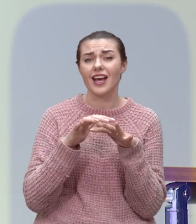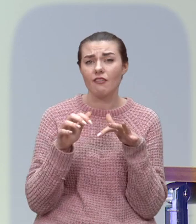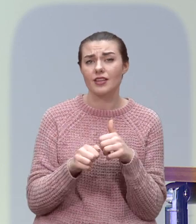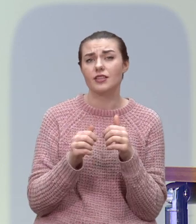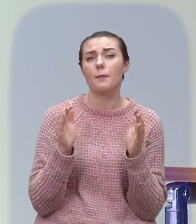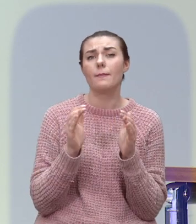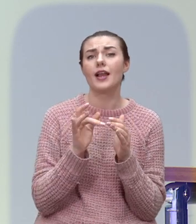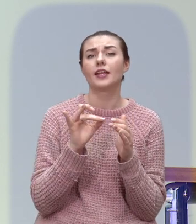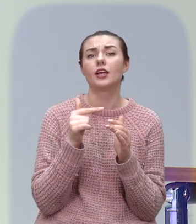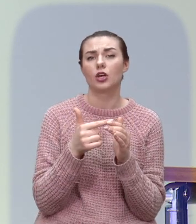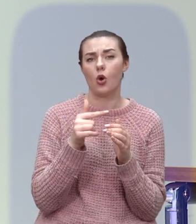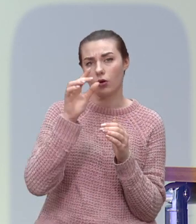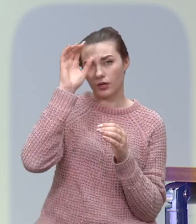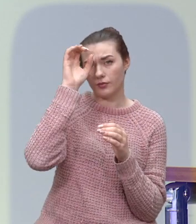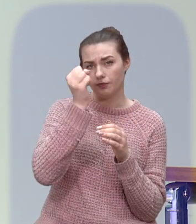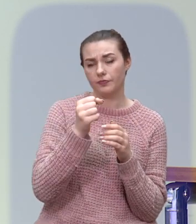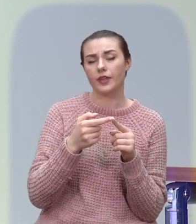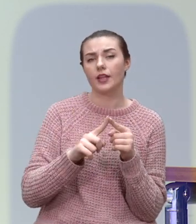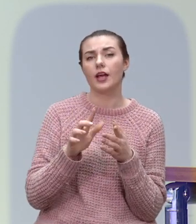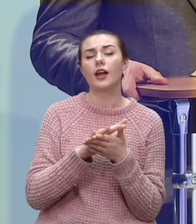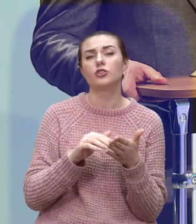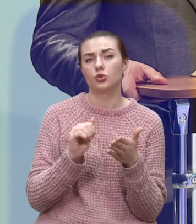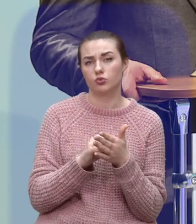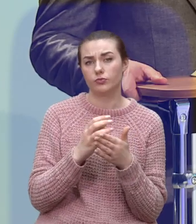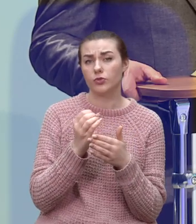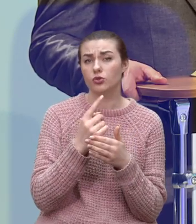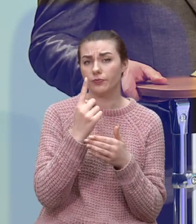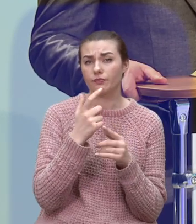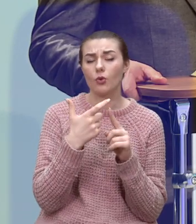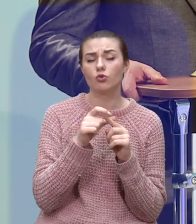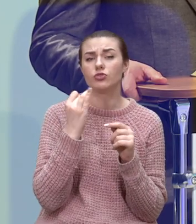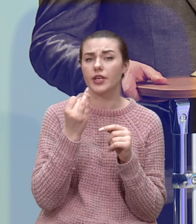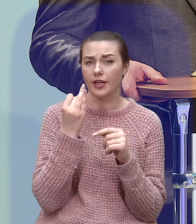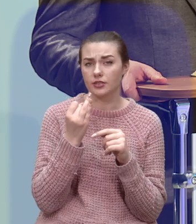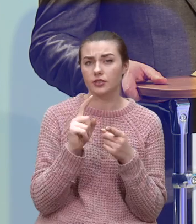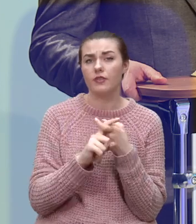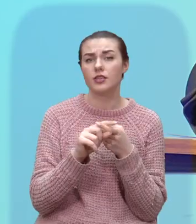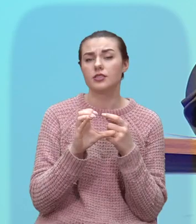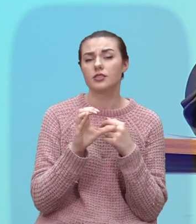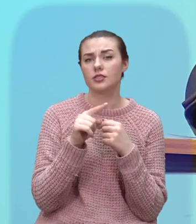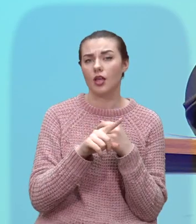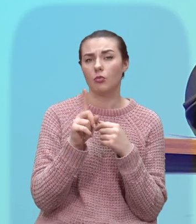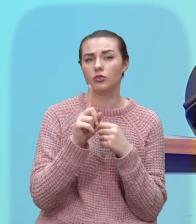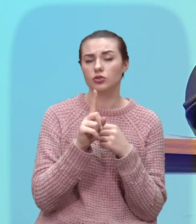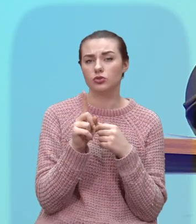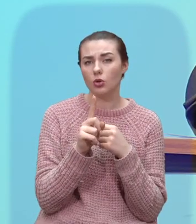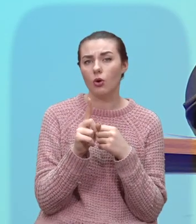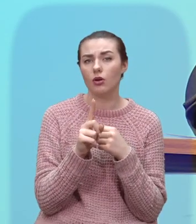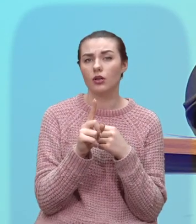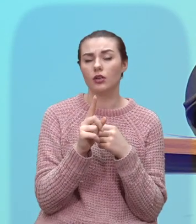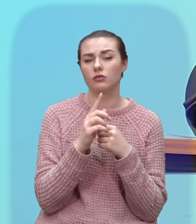рот до разрушить простоят еще один очень интересный момент связан с тем что он